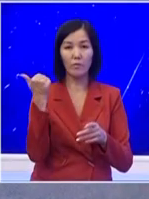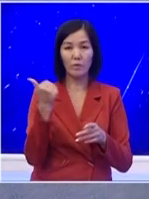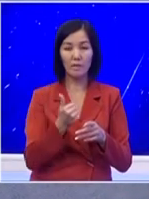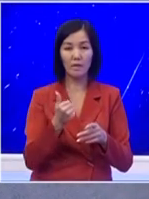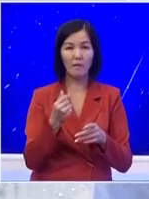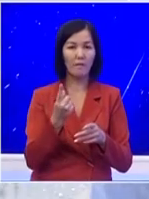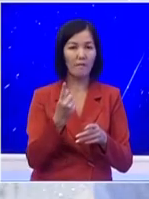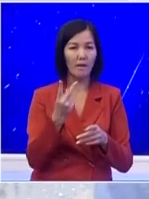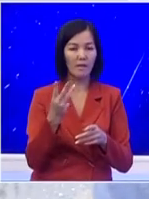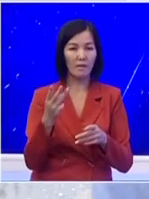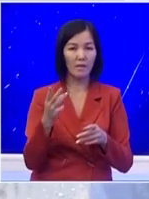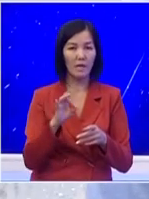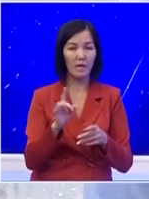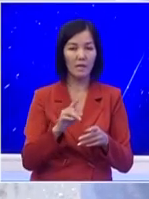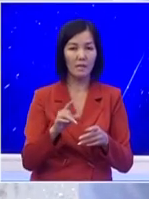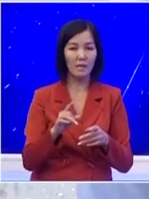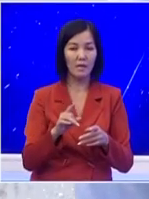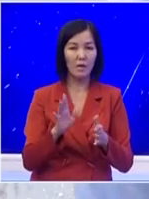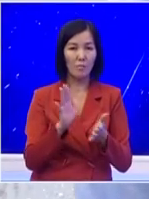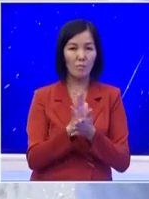раз, два раза возим контейнер.